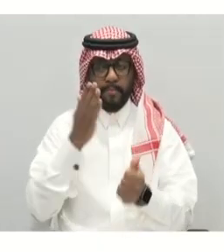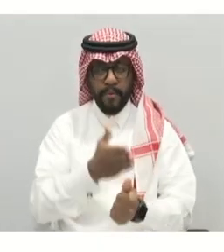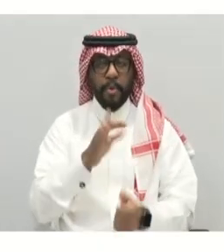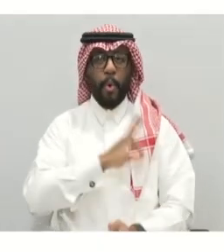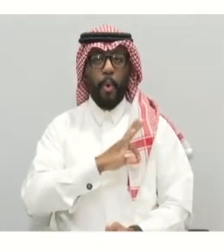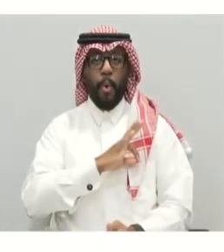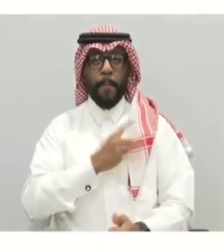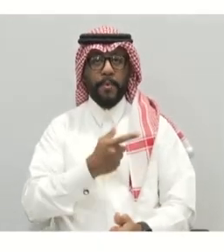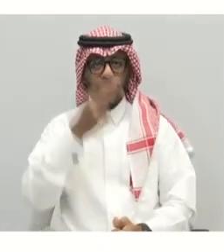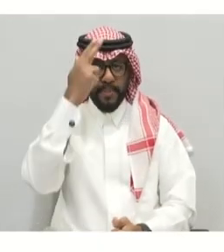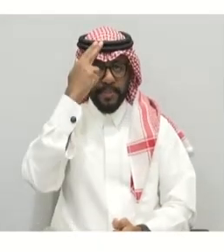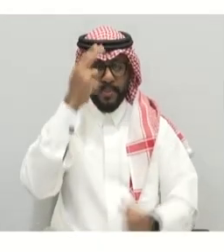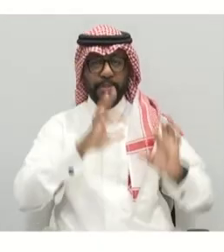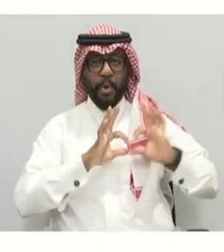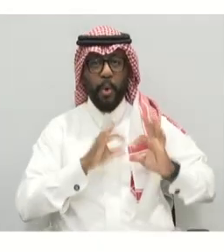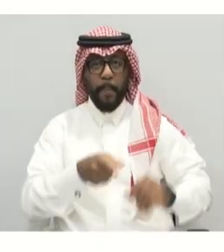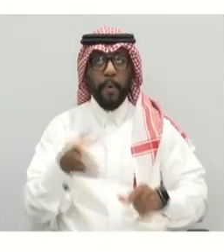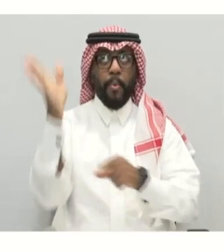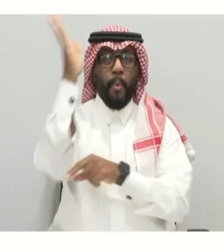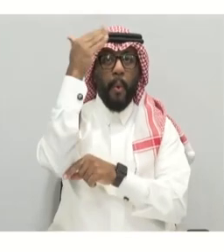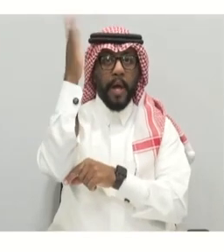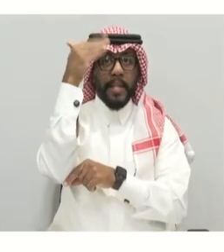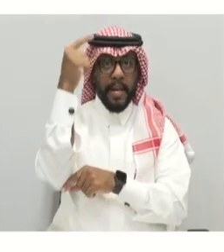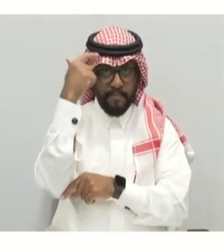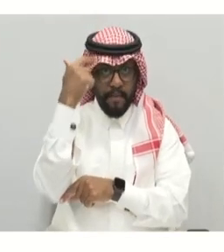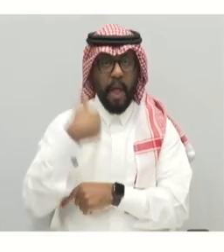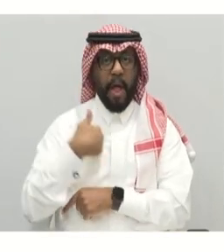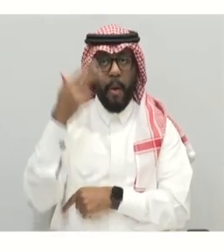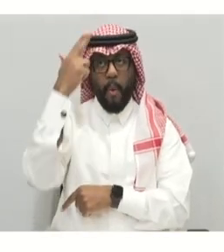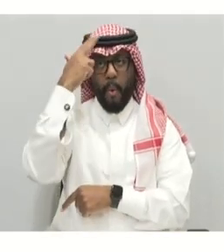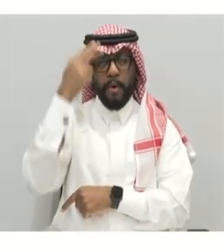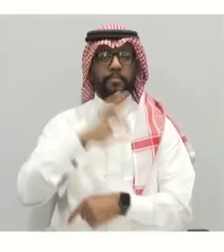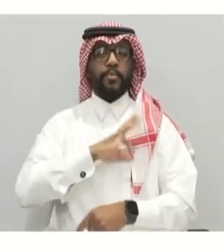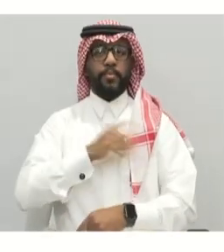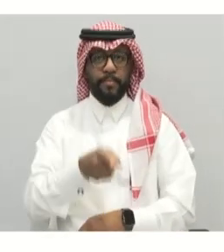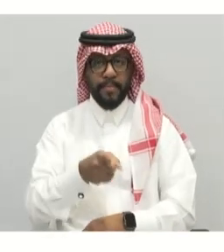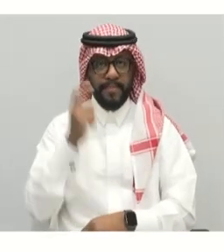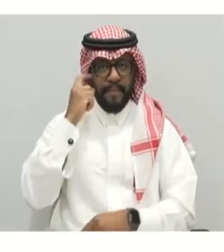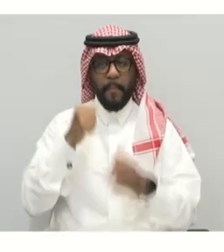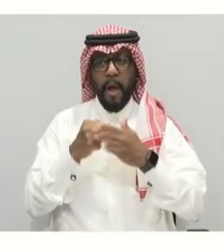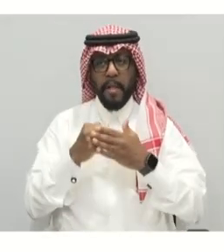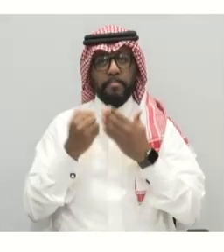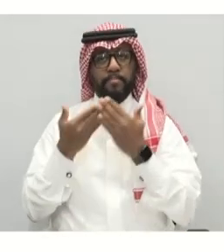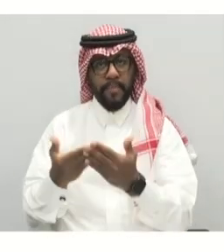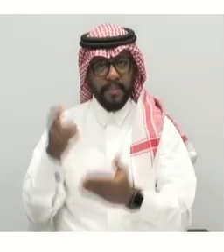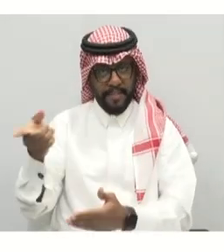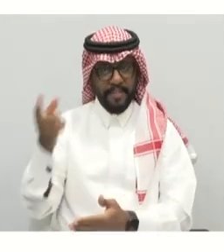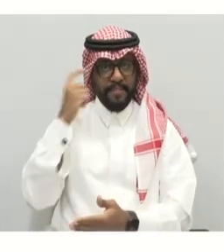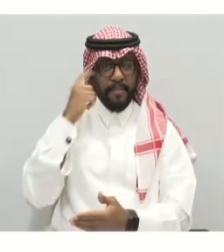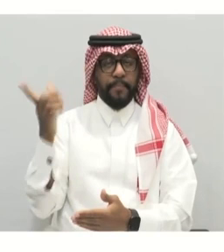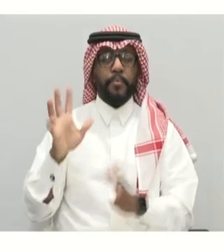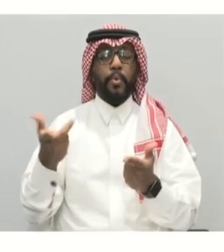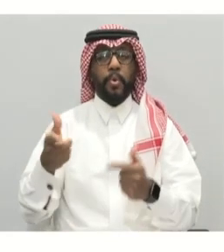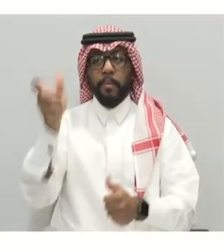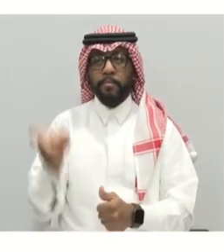اذا ما هو من هو المواطن الصالح طلابي وطالباتي نستنتج مما سبق ان المواطن الصالح هو